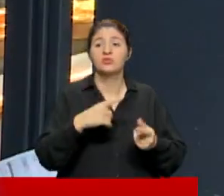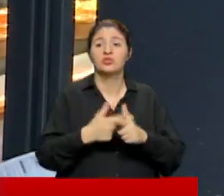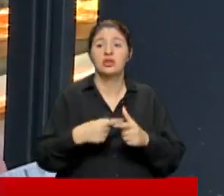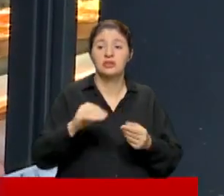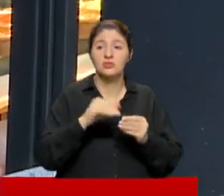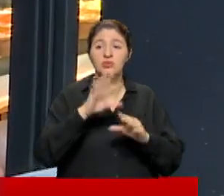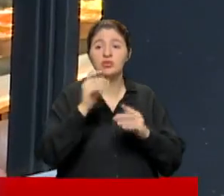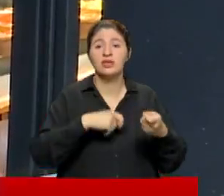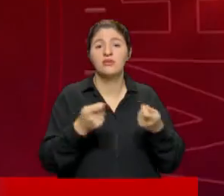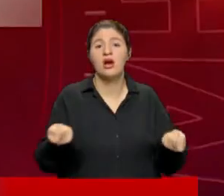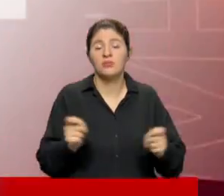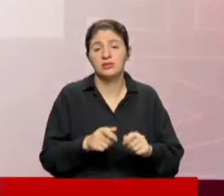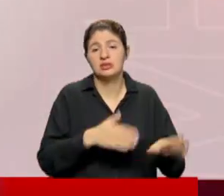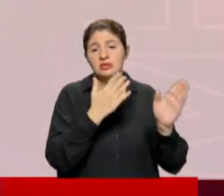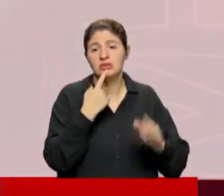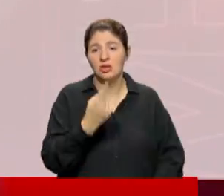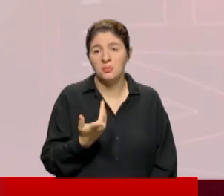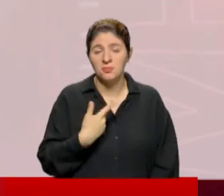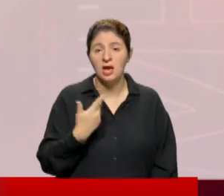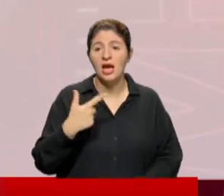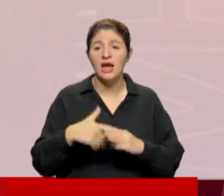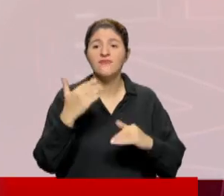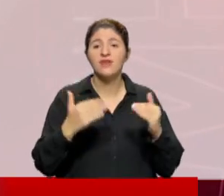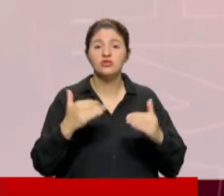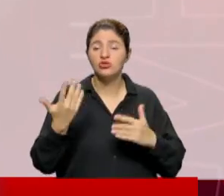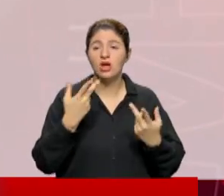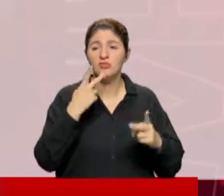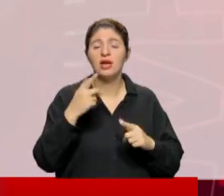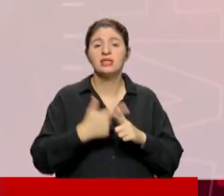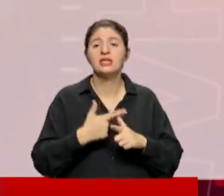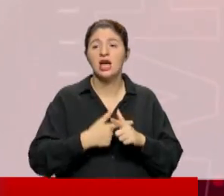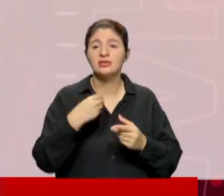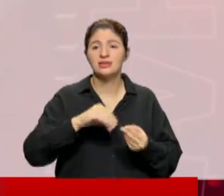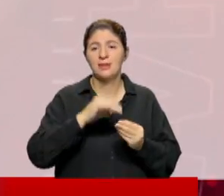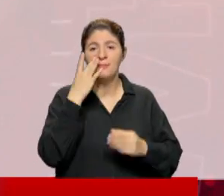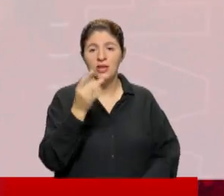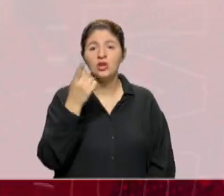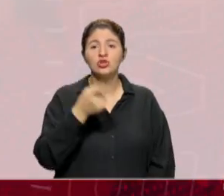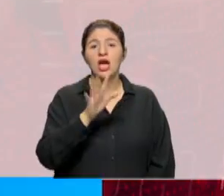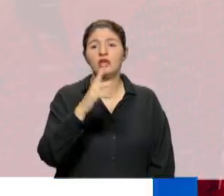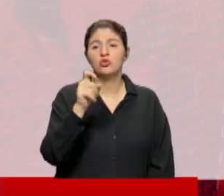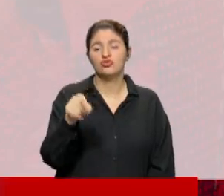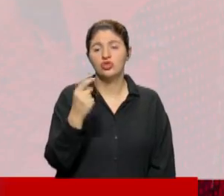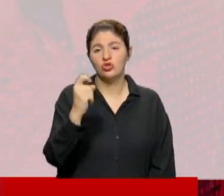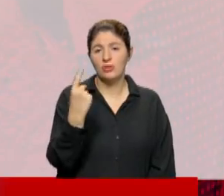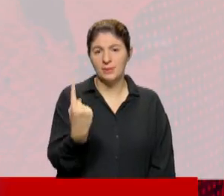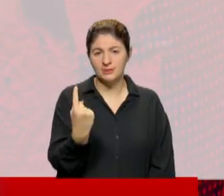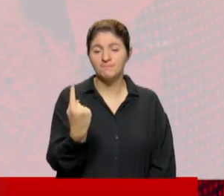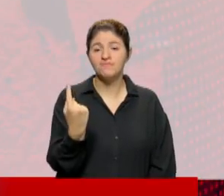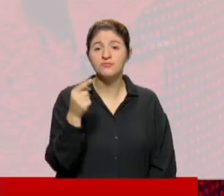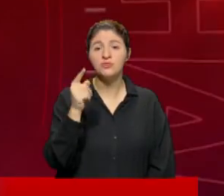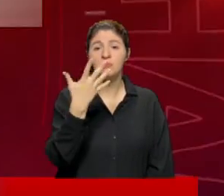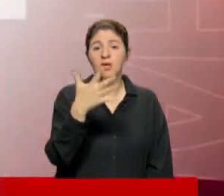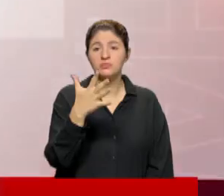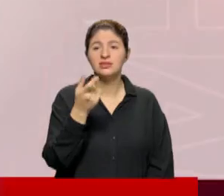esnaf dükkanını kapatsın derim ya Enflasyonun açıklanmasıyla esnafın kira zammı da belli oldu % 59,9 bu